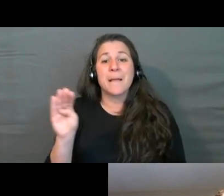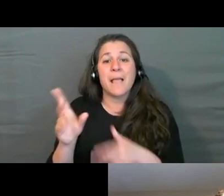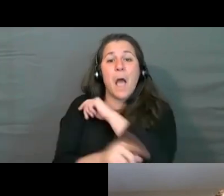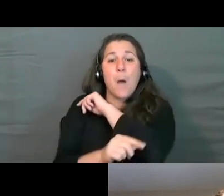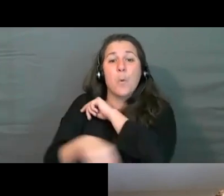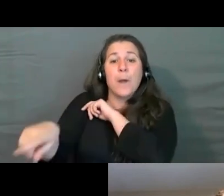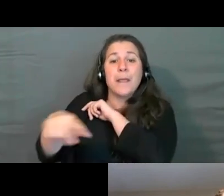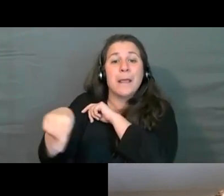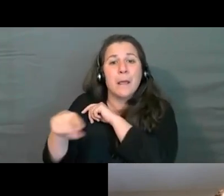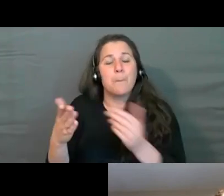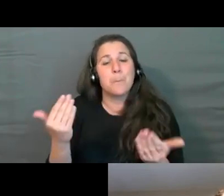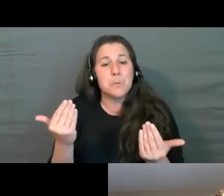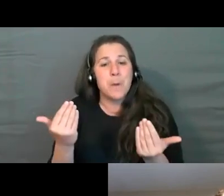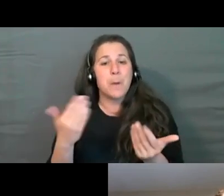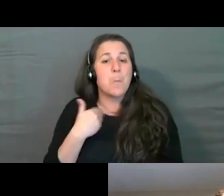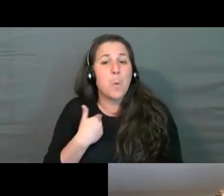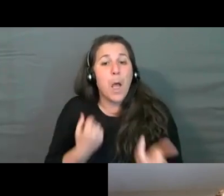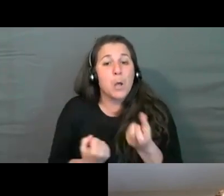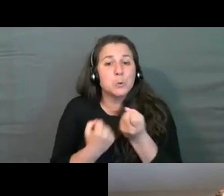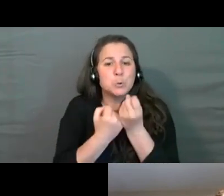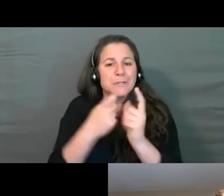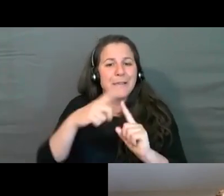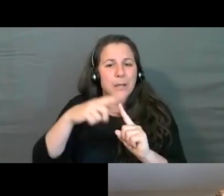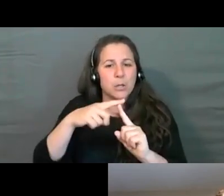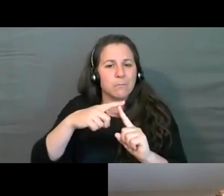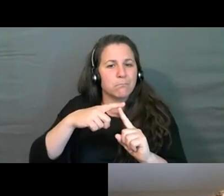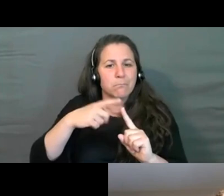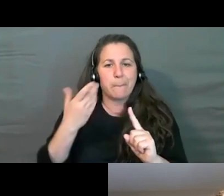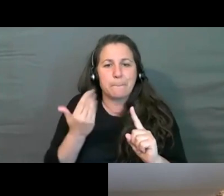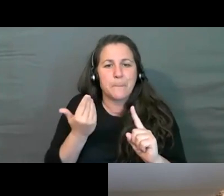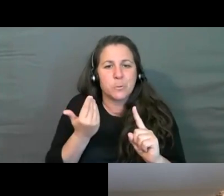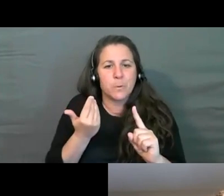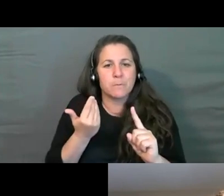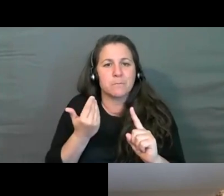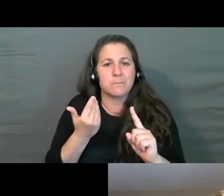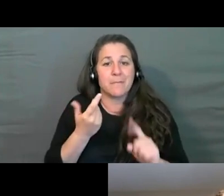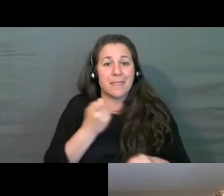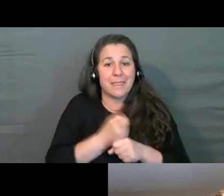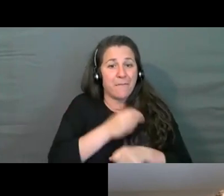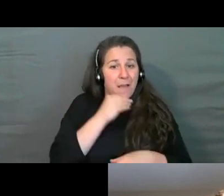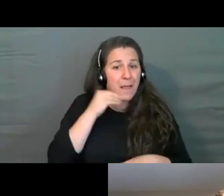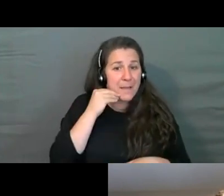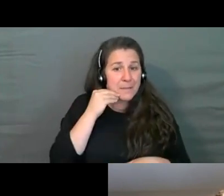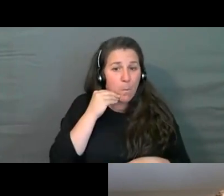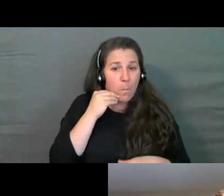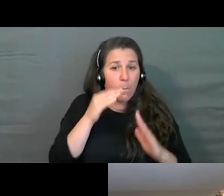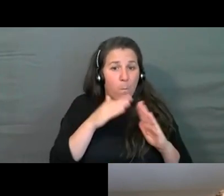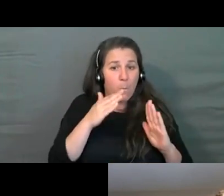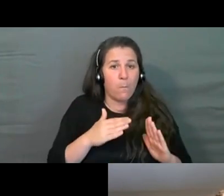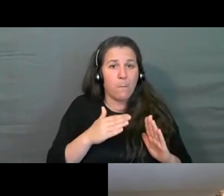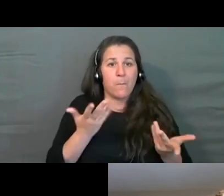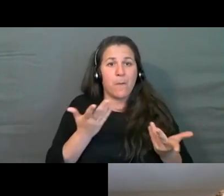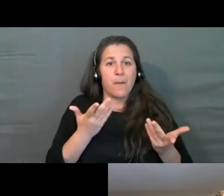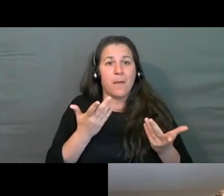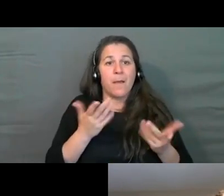soutien technologique devient indispensable quand on est en télétravail. Donc, la vitesse de déroulement de la